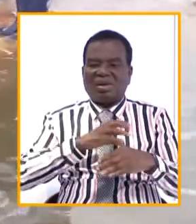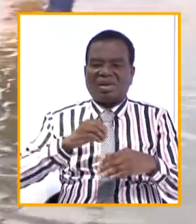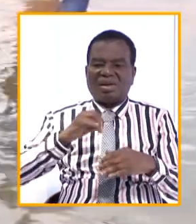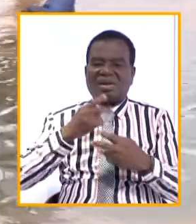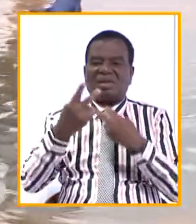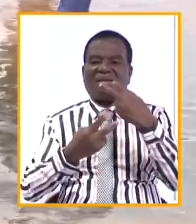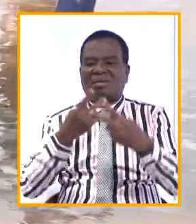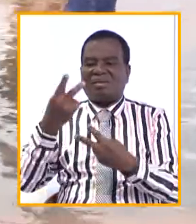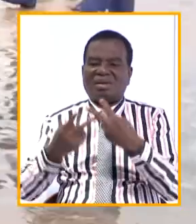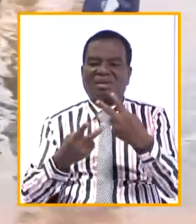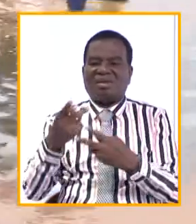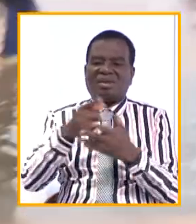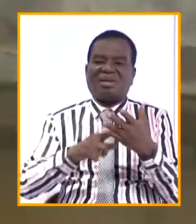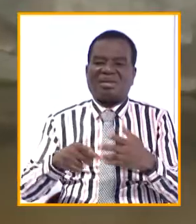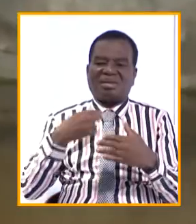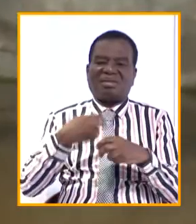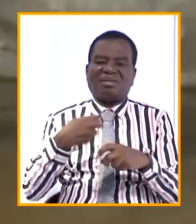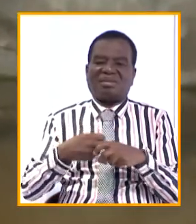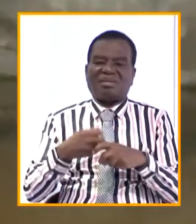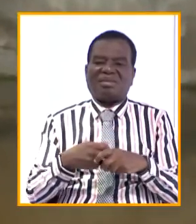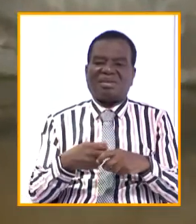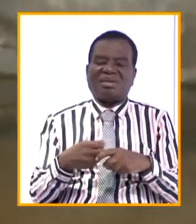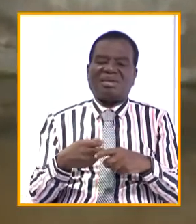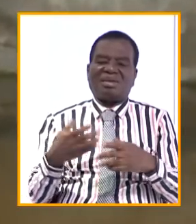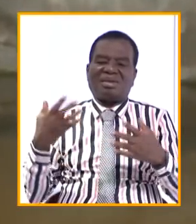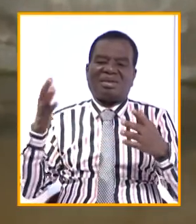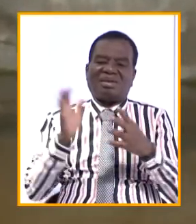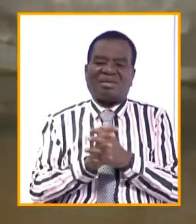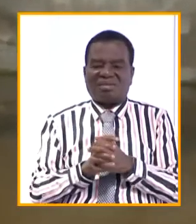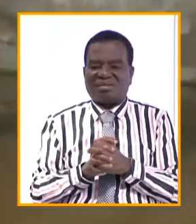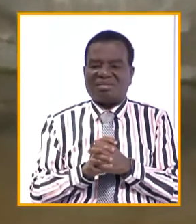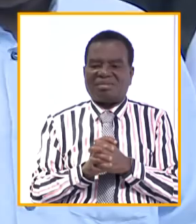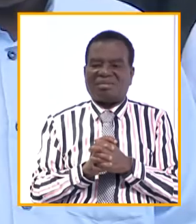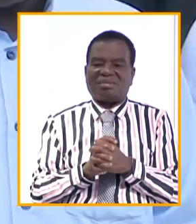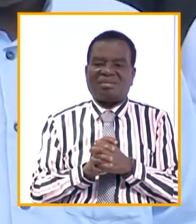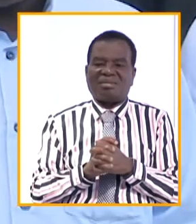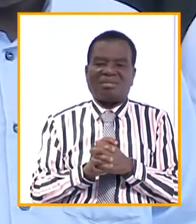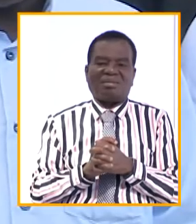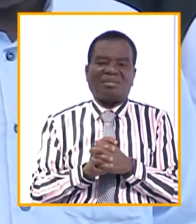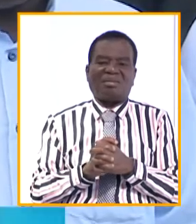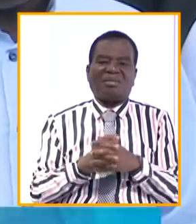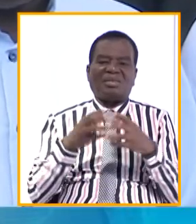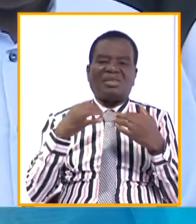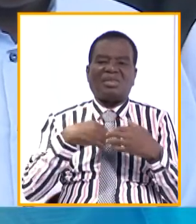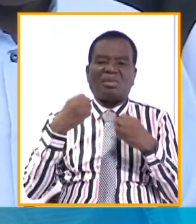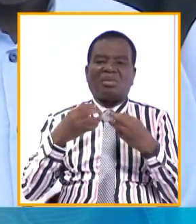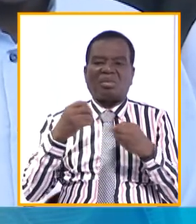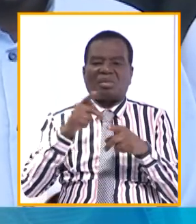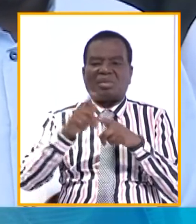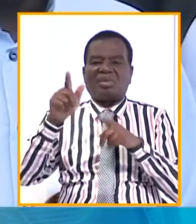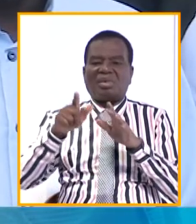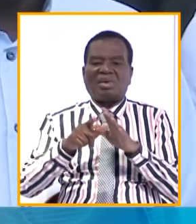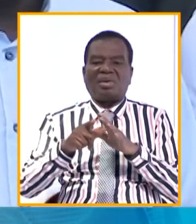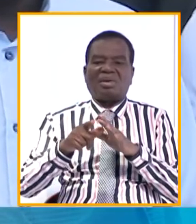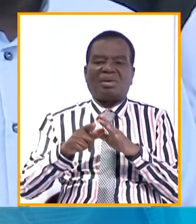ils visitent ces quartiers sinistrés. Signe d'espoir pour les riverains. On ne note aucune victime. Bien